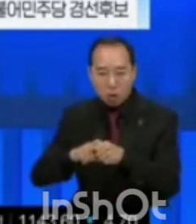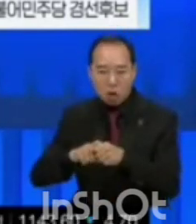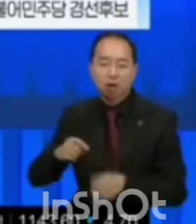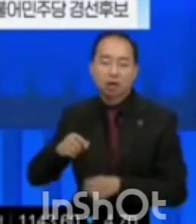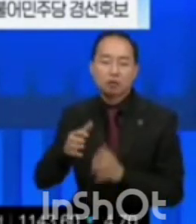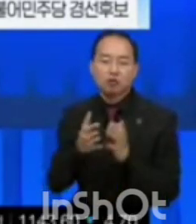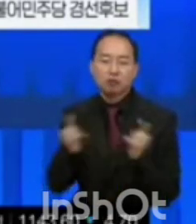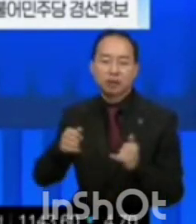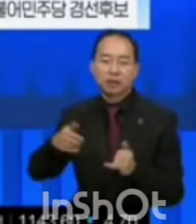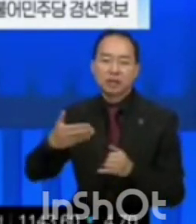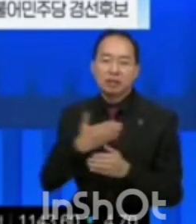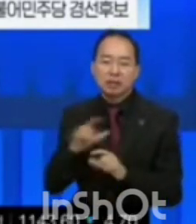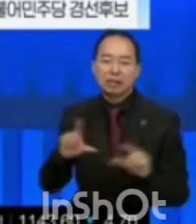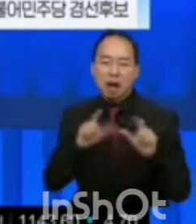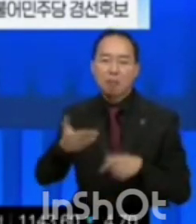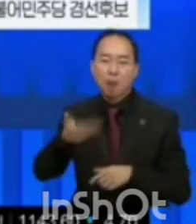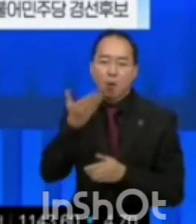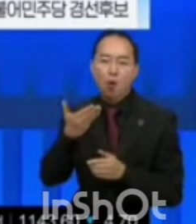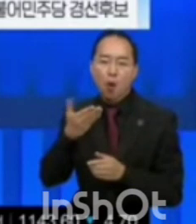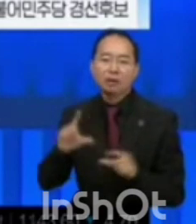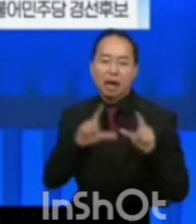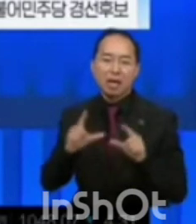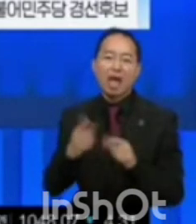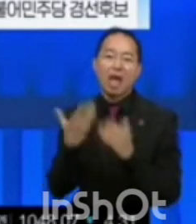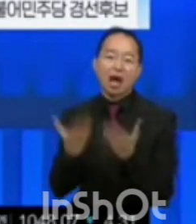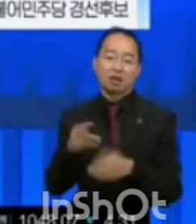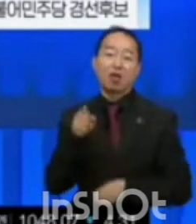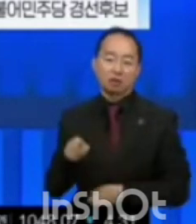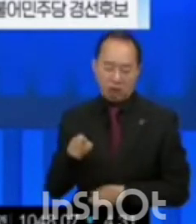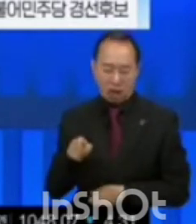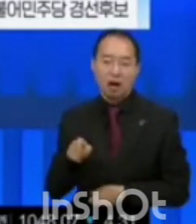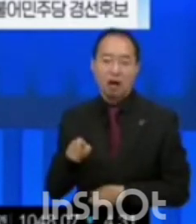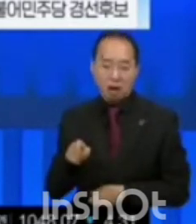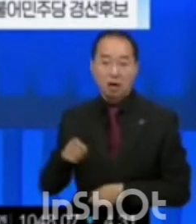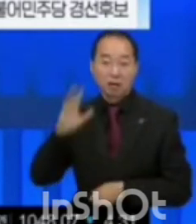우리 국민들의 삶 그리고 국가의 운명을 통째로 책임지는 존재입니다.